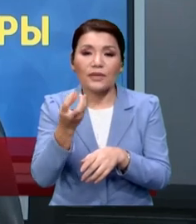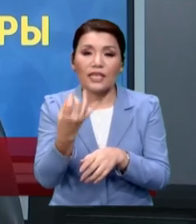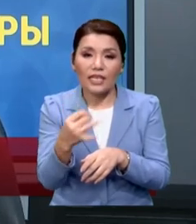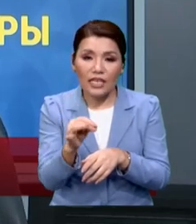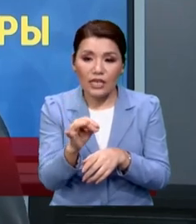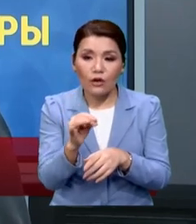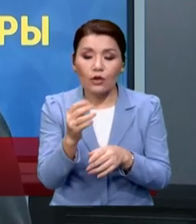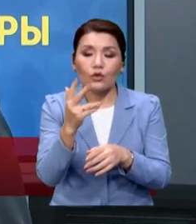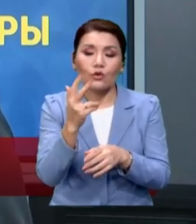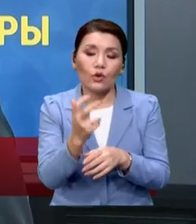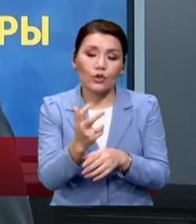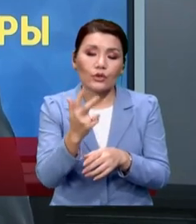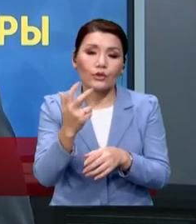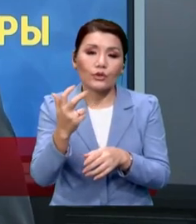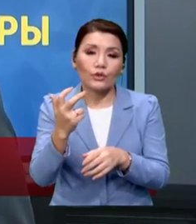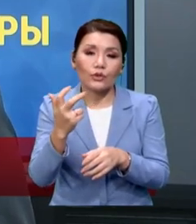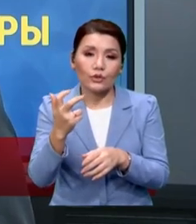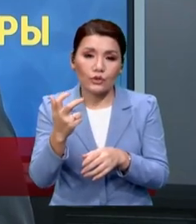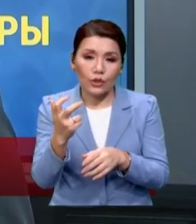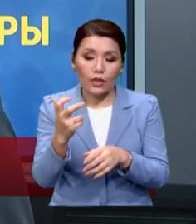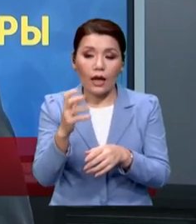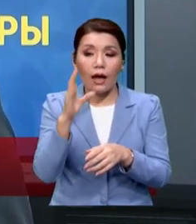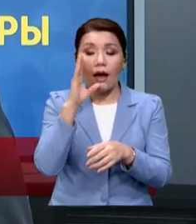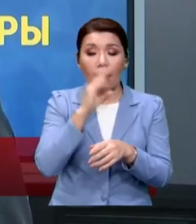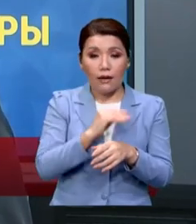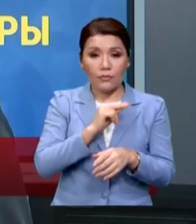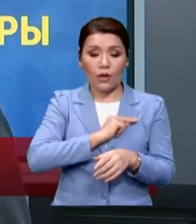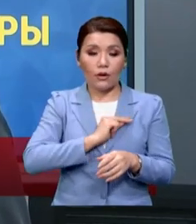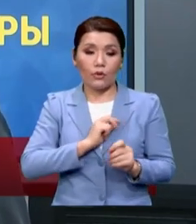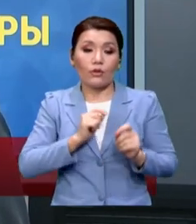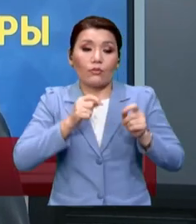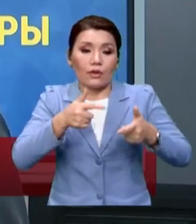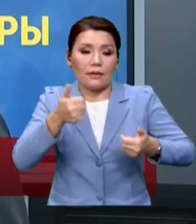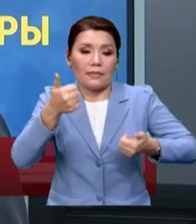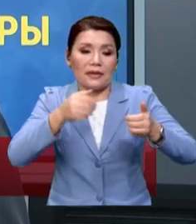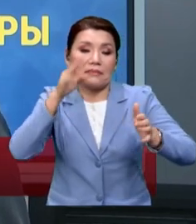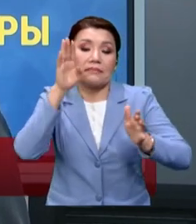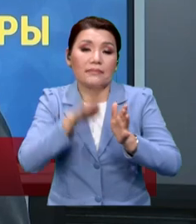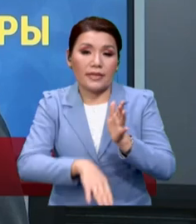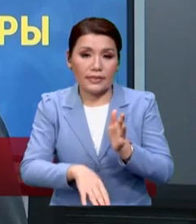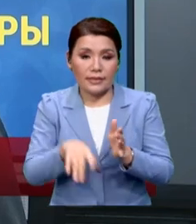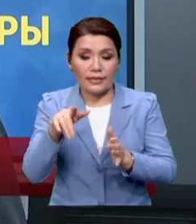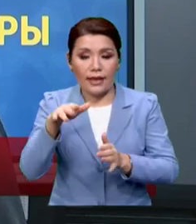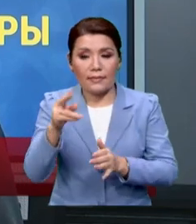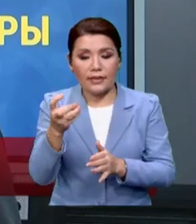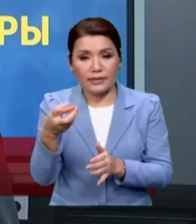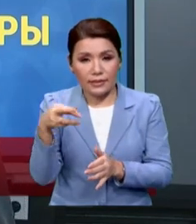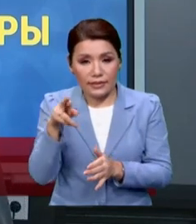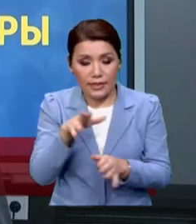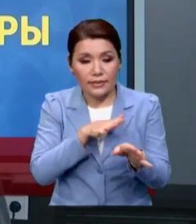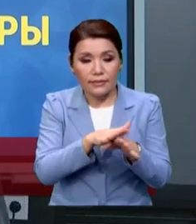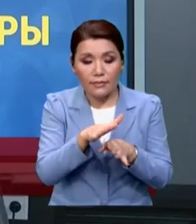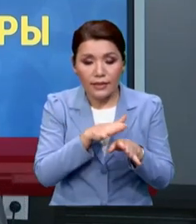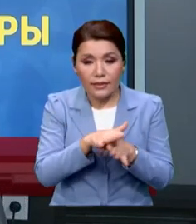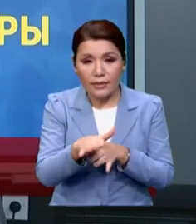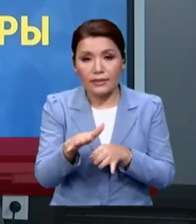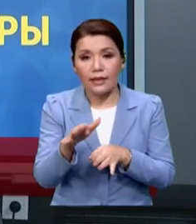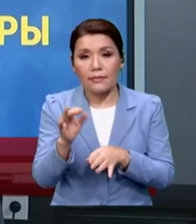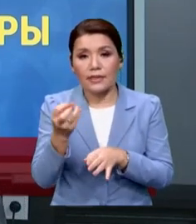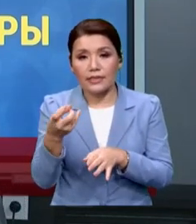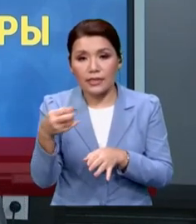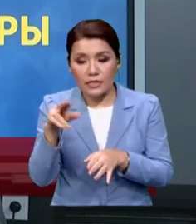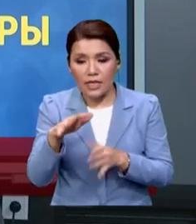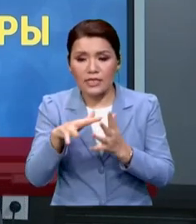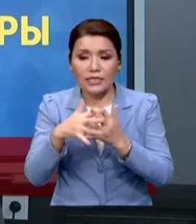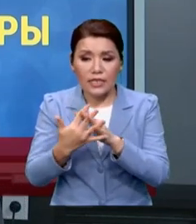выше 3,33, могут трудоустраиваться без конкурса на позиции, на исполнительские позиции